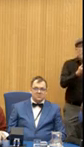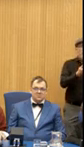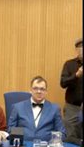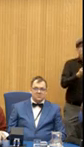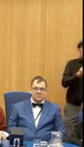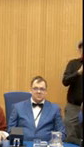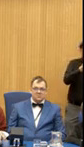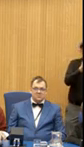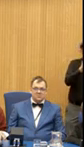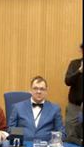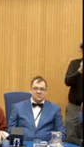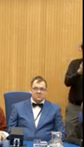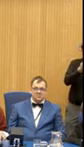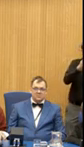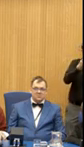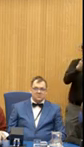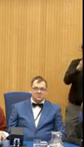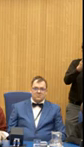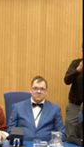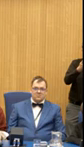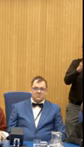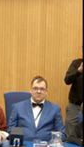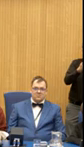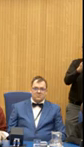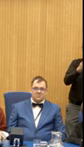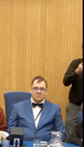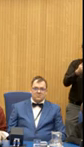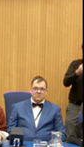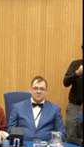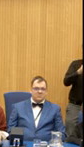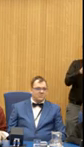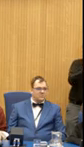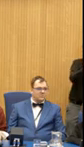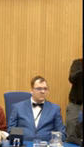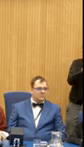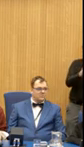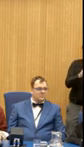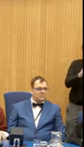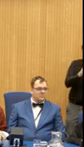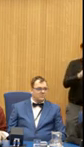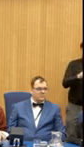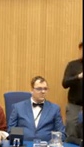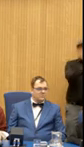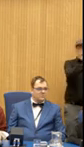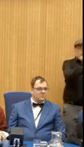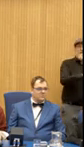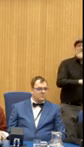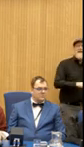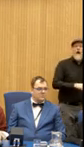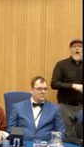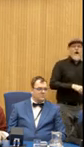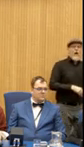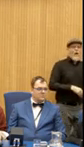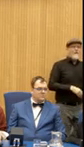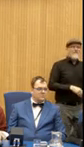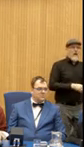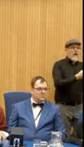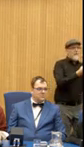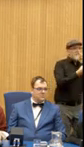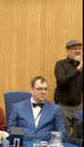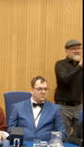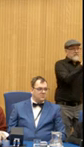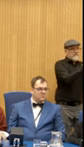gemeinsam mit uns Bildungsfachkräften forscht und worüber sie forscht. Wir wollten mit unserem Poster